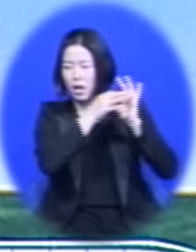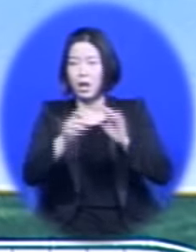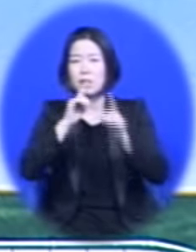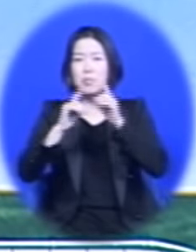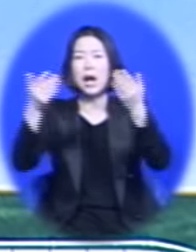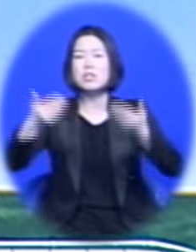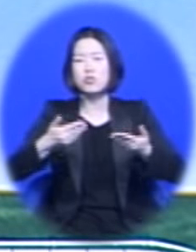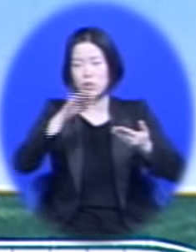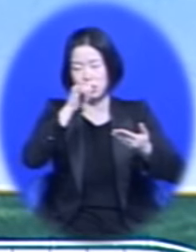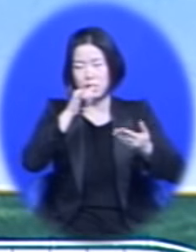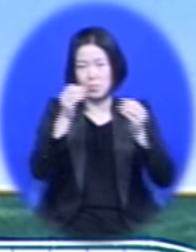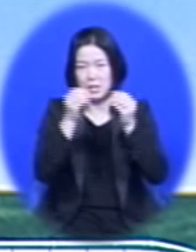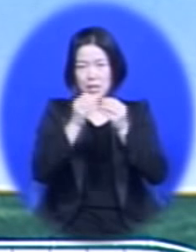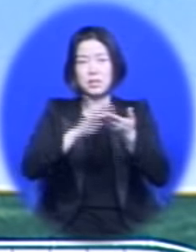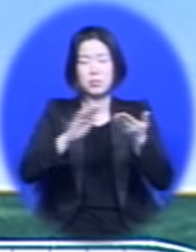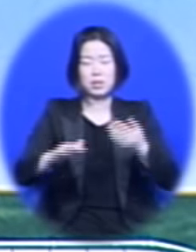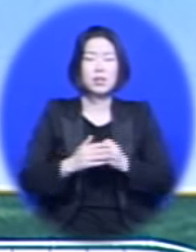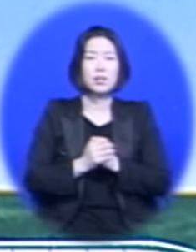말해주는 메시지입니다.